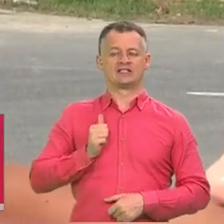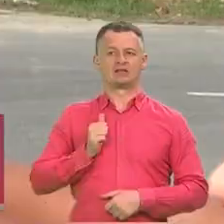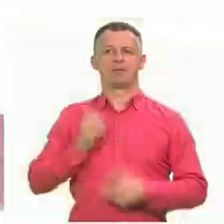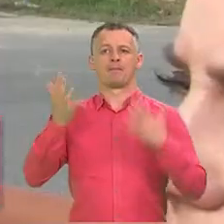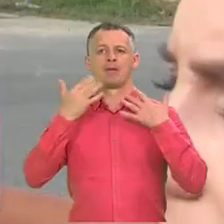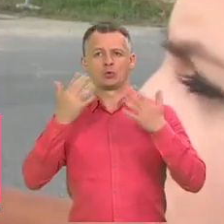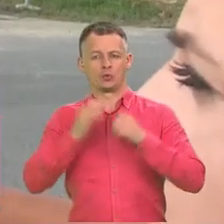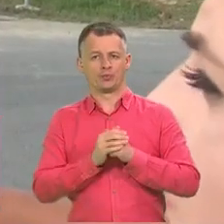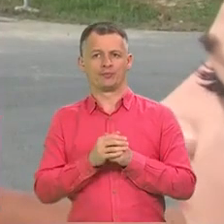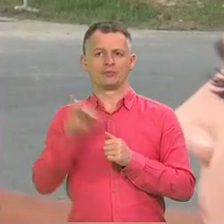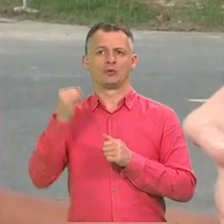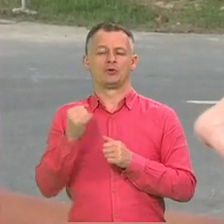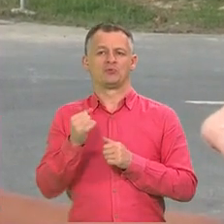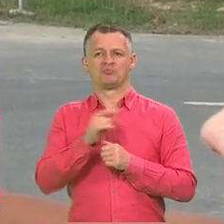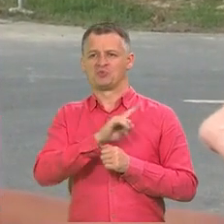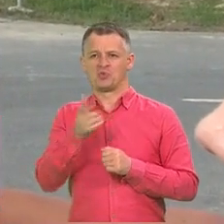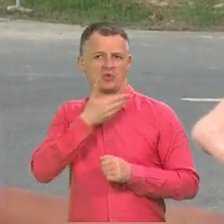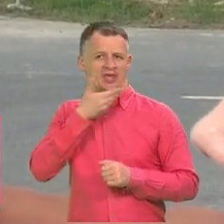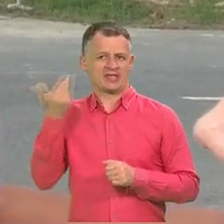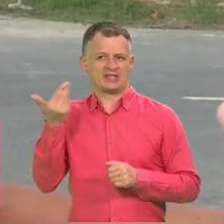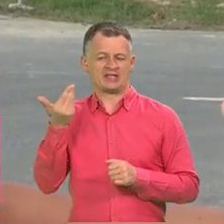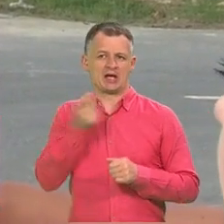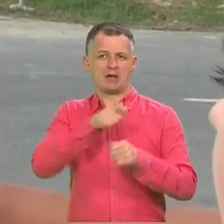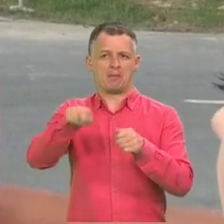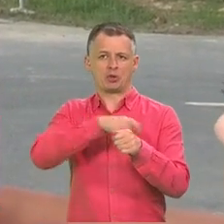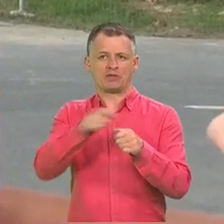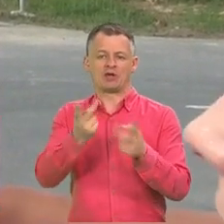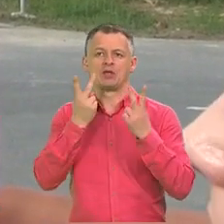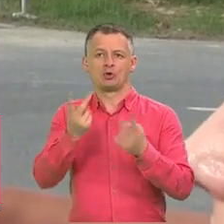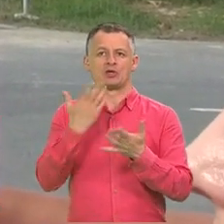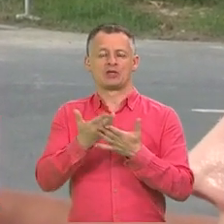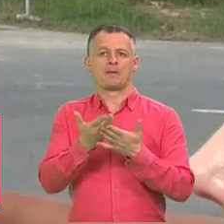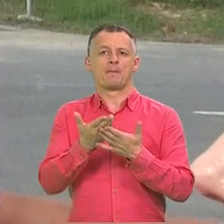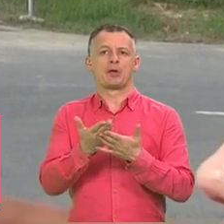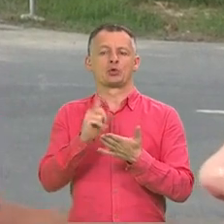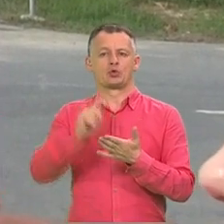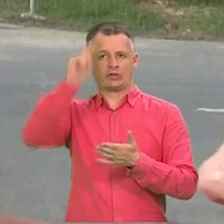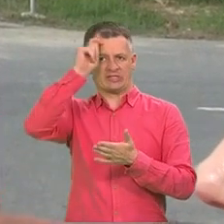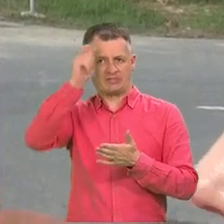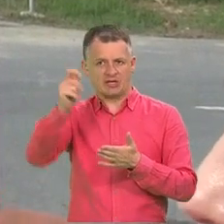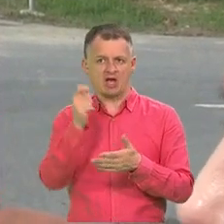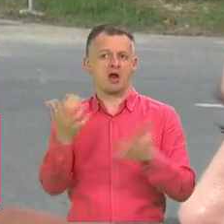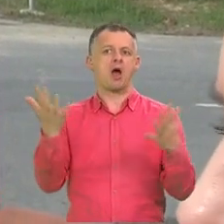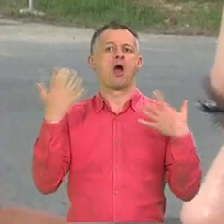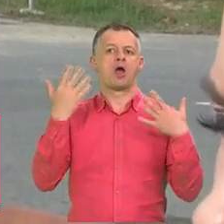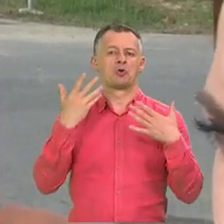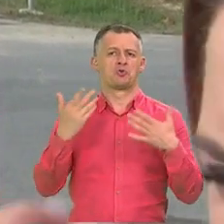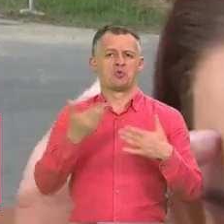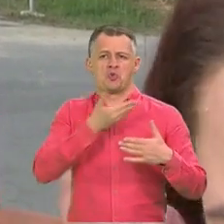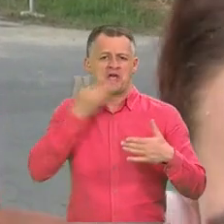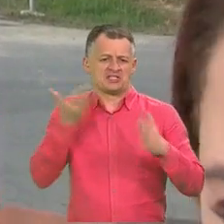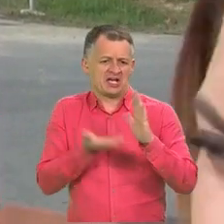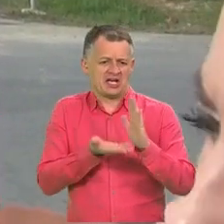mediu. Nu au înregistrat modificări semnificative ale parametrilor, nici măcar nu au fost creșteri,